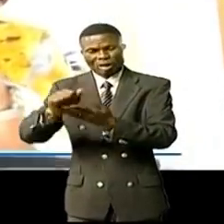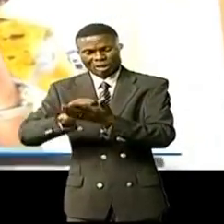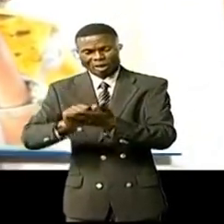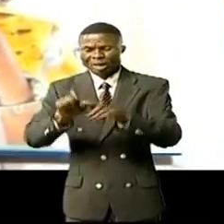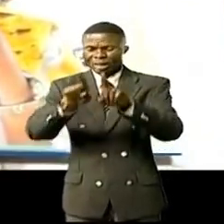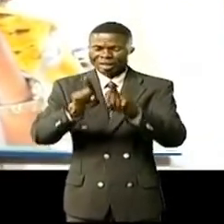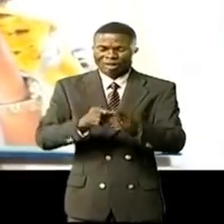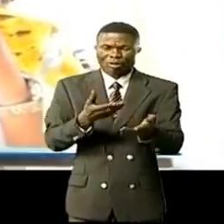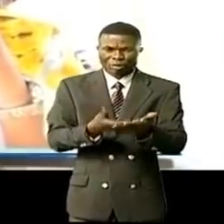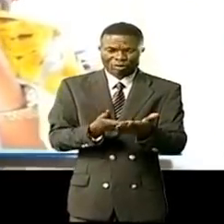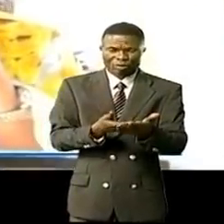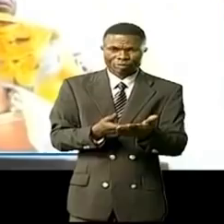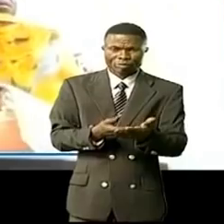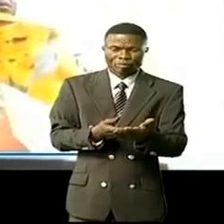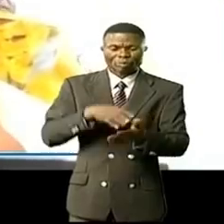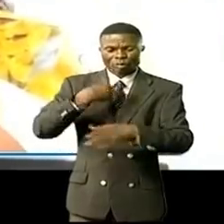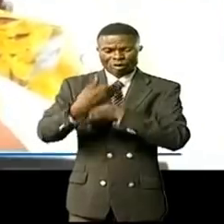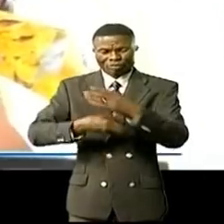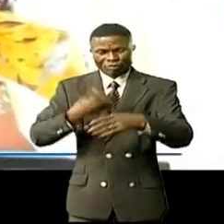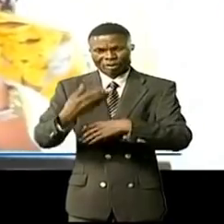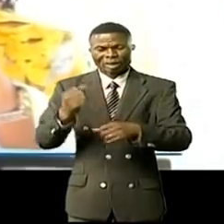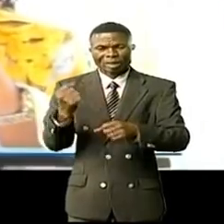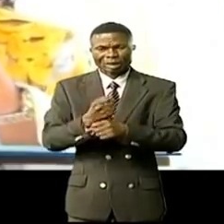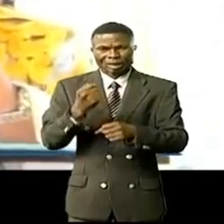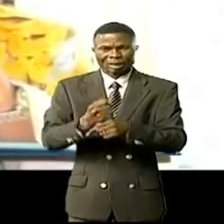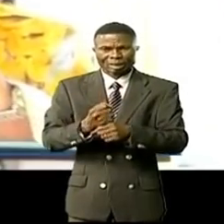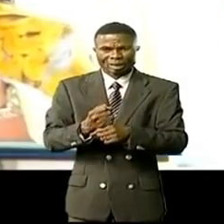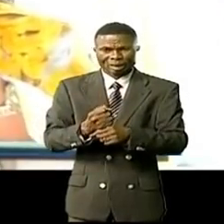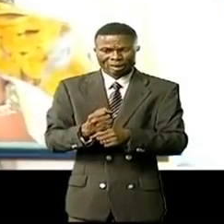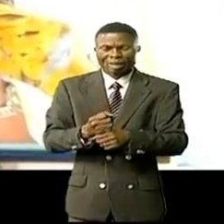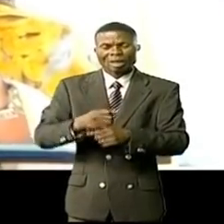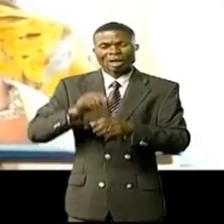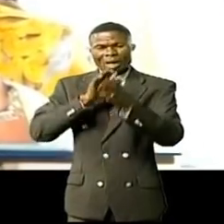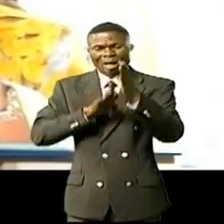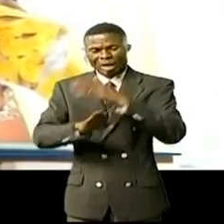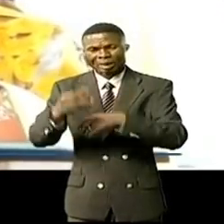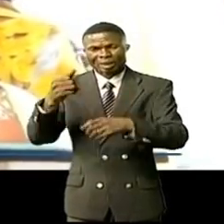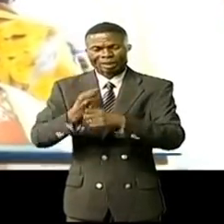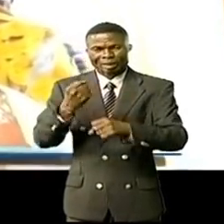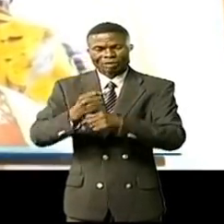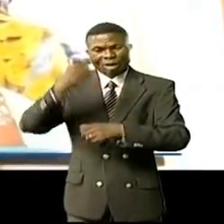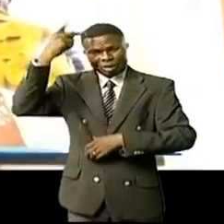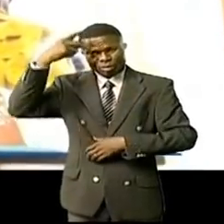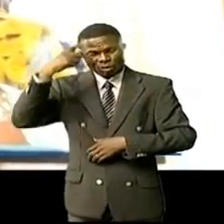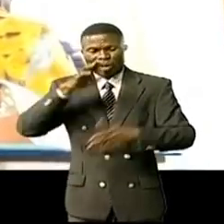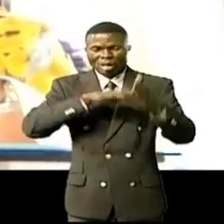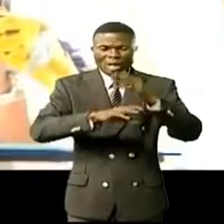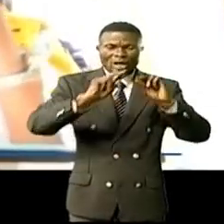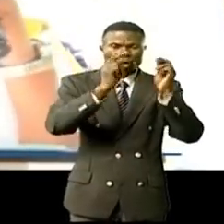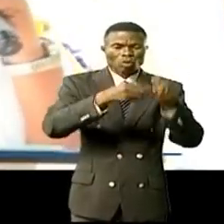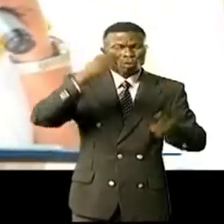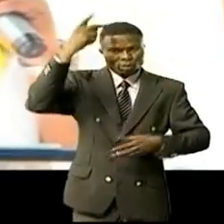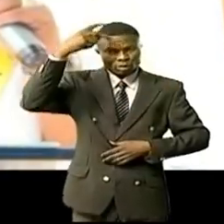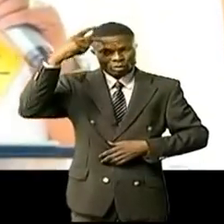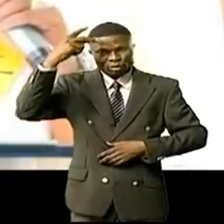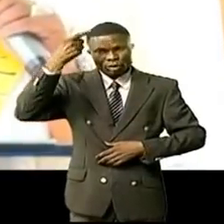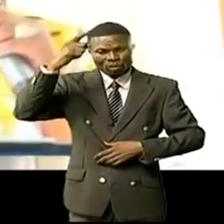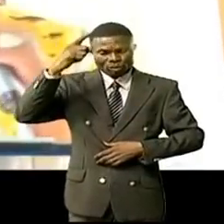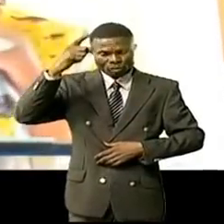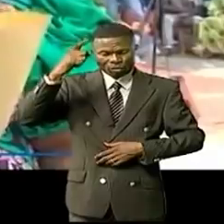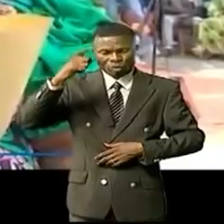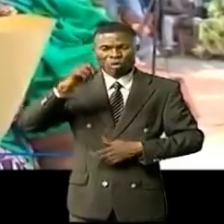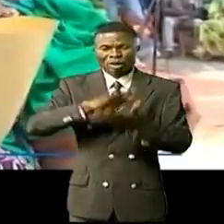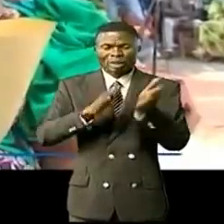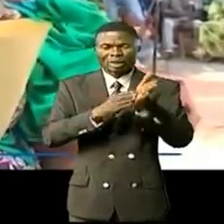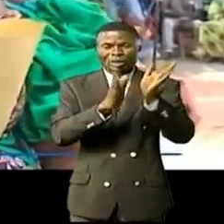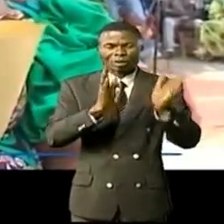l'âge, entreprendre, faire la politique, en adhérant dans un parti politique pour affirmer son leadership.